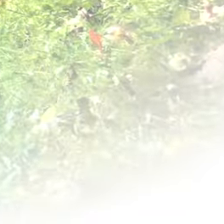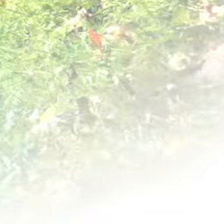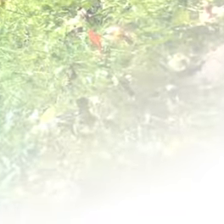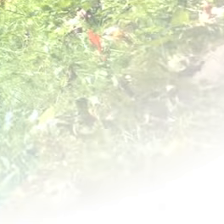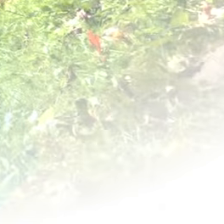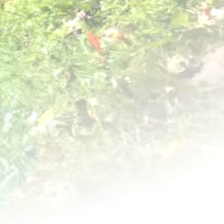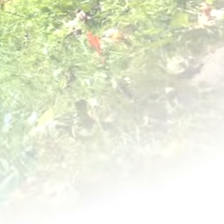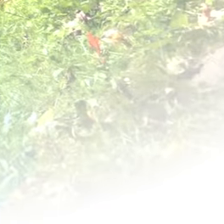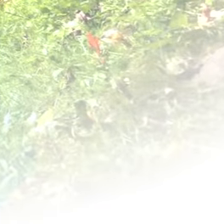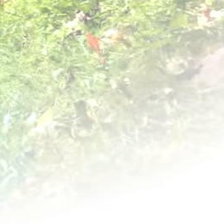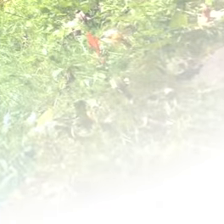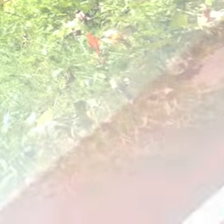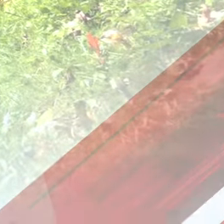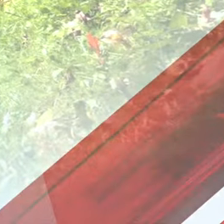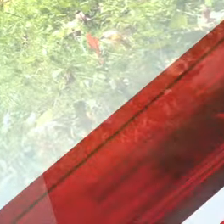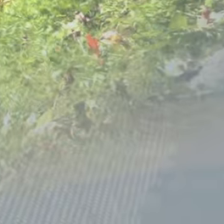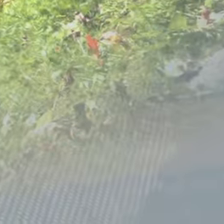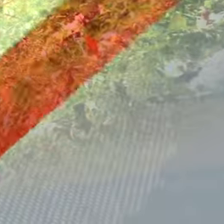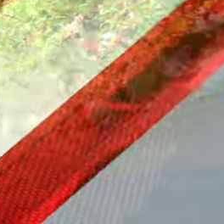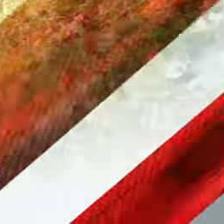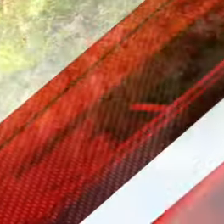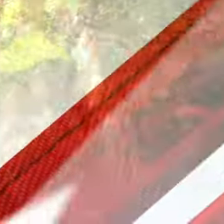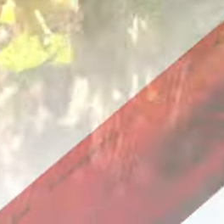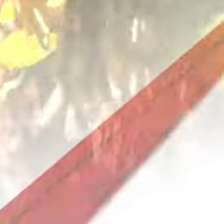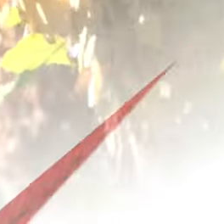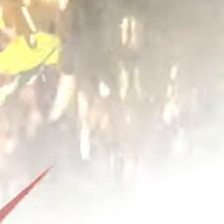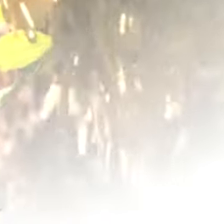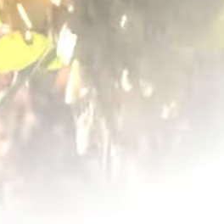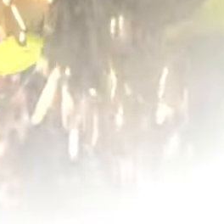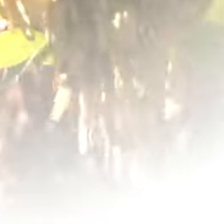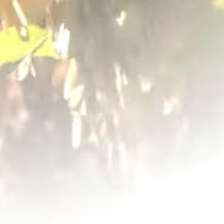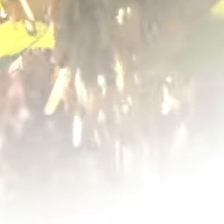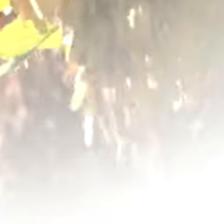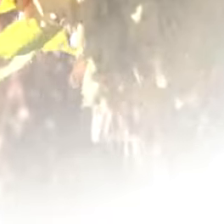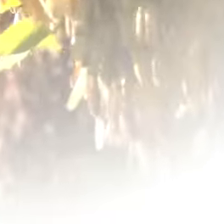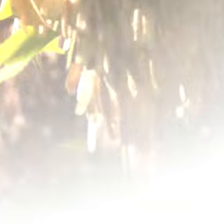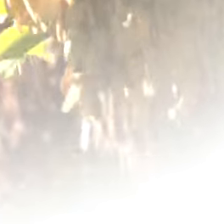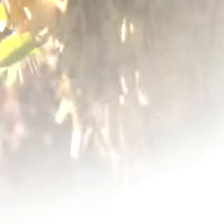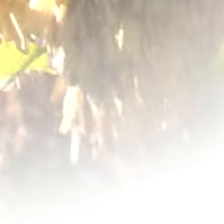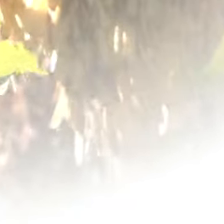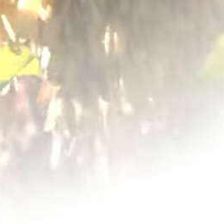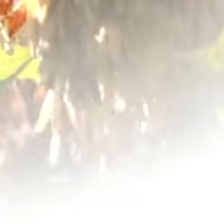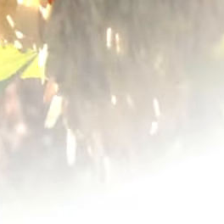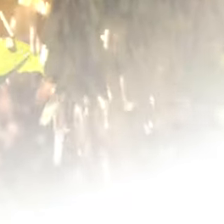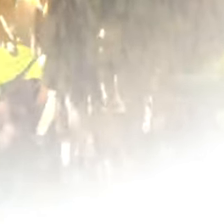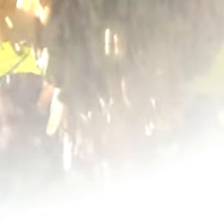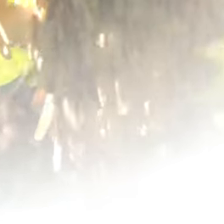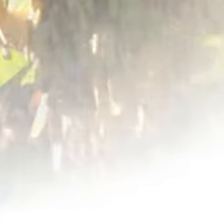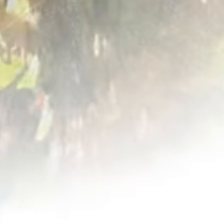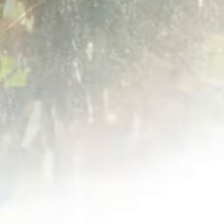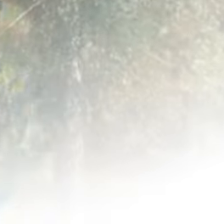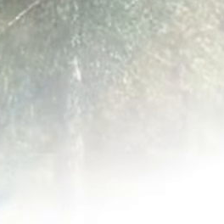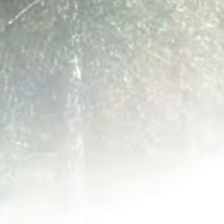кавалёў. У некаторых мясцовасцях гэты дзень называлі кузьмінкамі і святкавалі першую сустрэчу